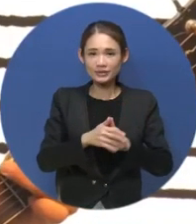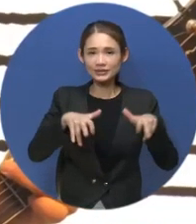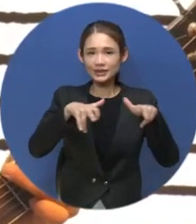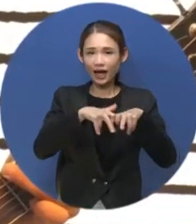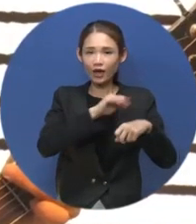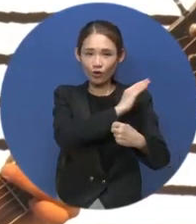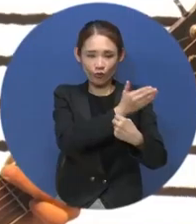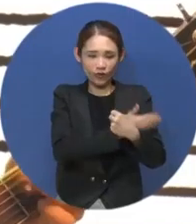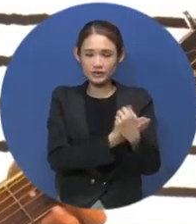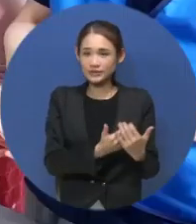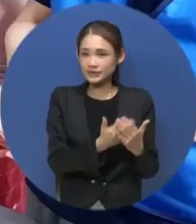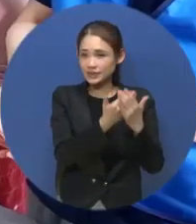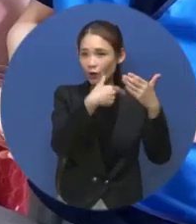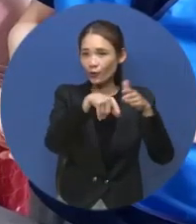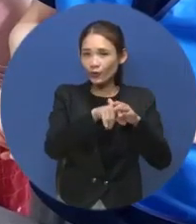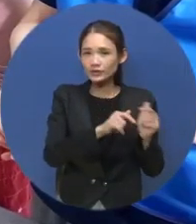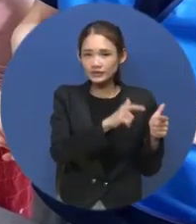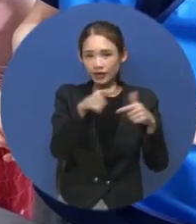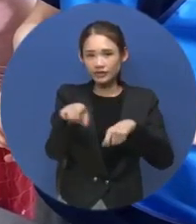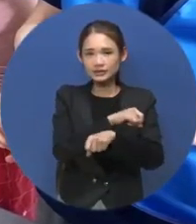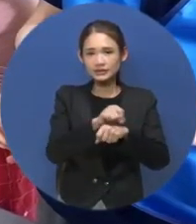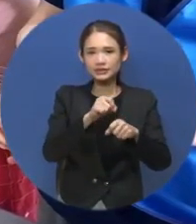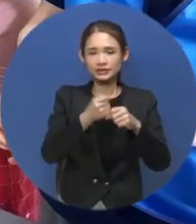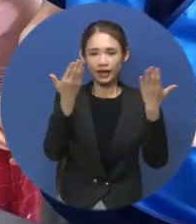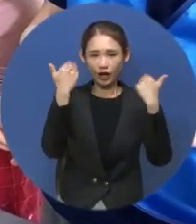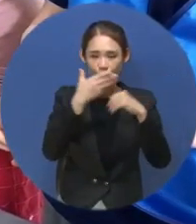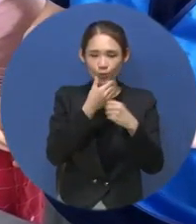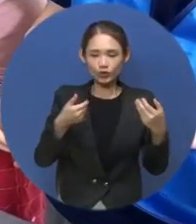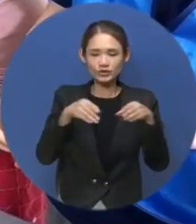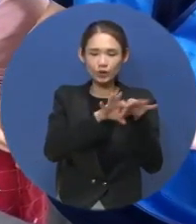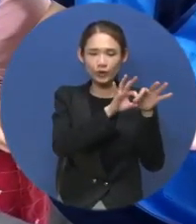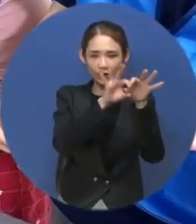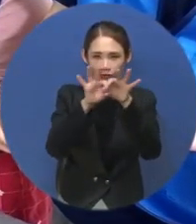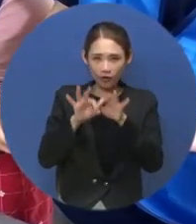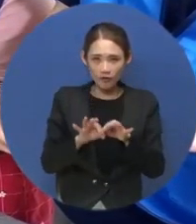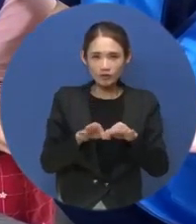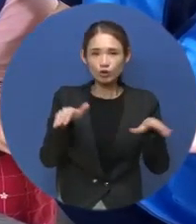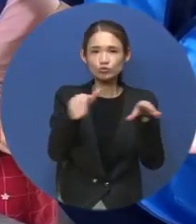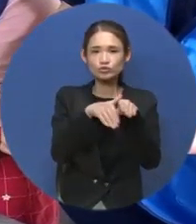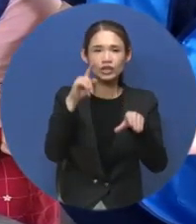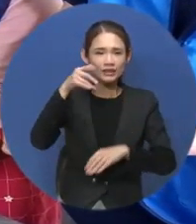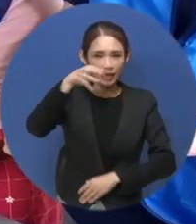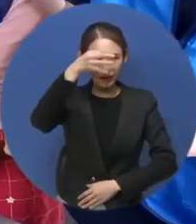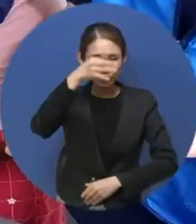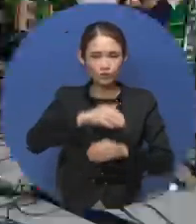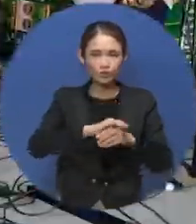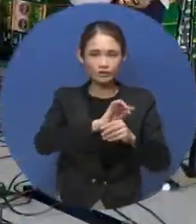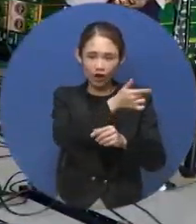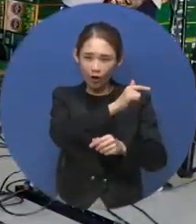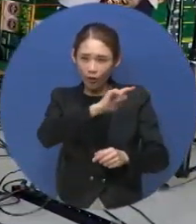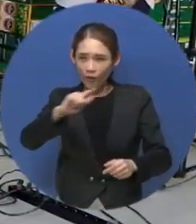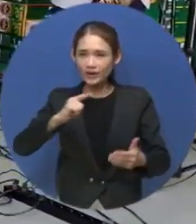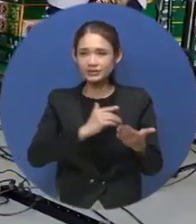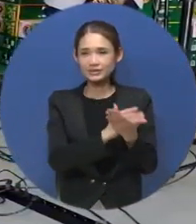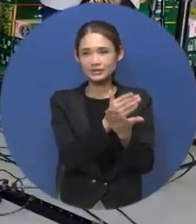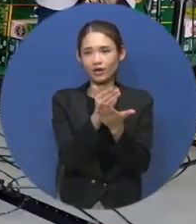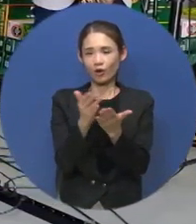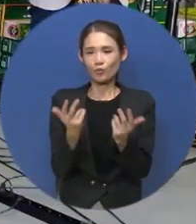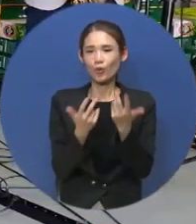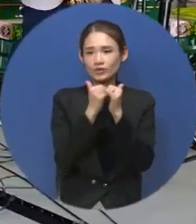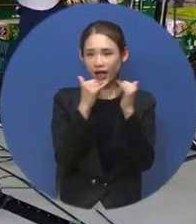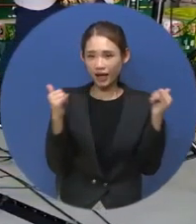한국장애인 멘토링협회 엔젤 홍보대사 위촉식이 지난 12일 대전 유성컨벤션센터에서 열렸습니다.